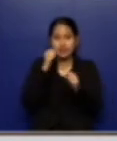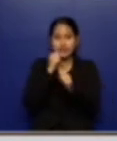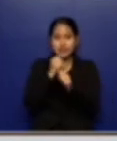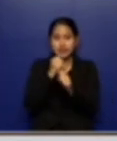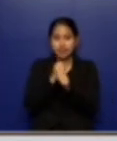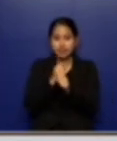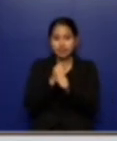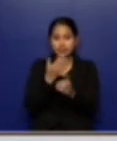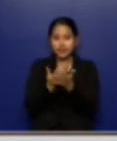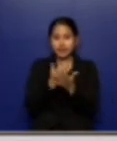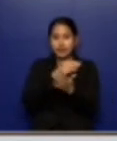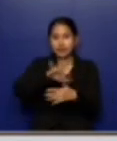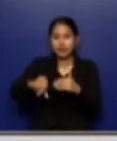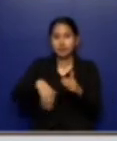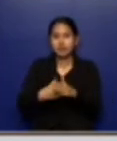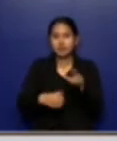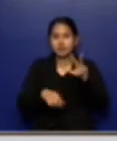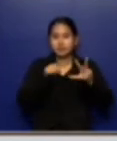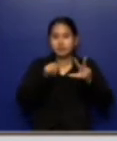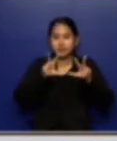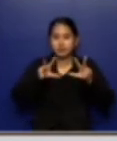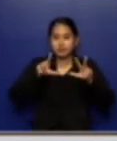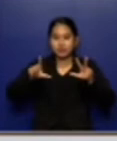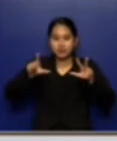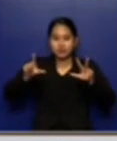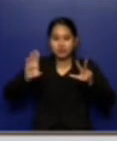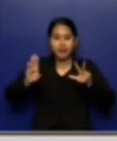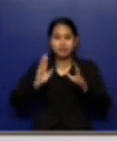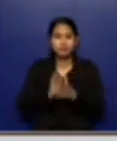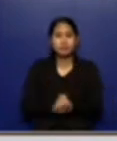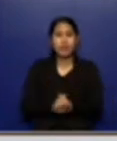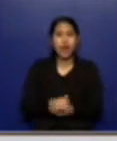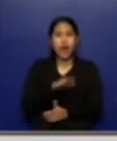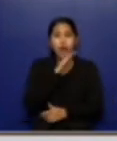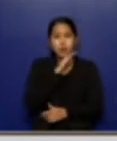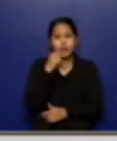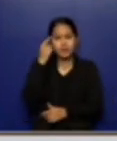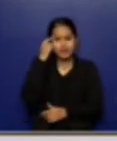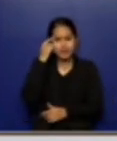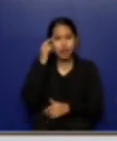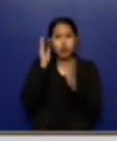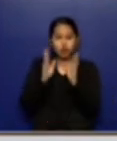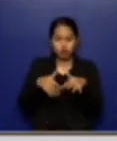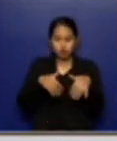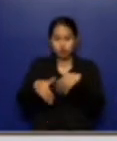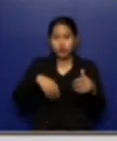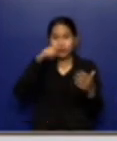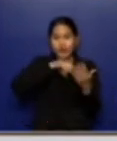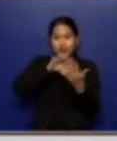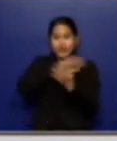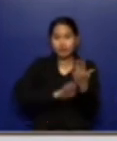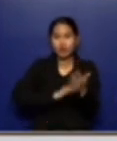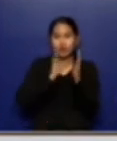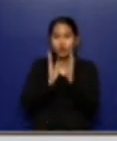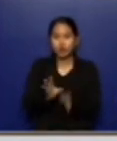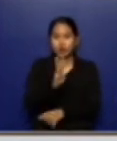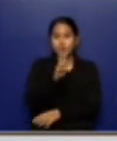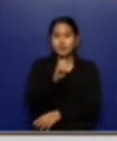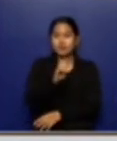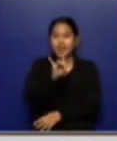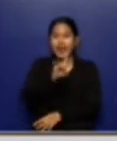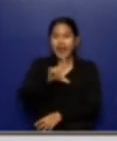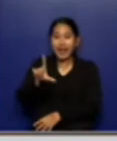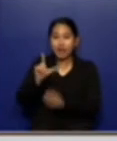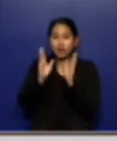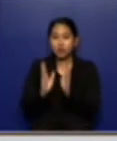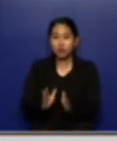ยอดทั้งหมด 3.3 ล้านแต่ถ้าคิดเฉลี่ยรายหัวประชากรทั่วประเทศ68ล้านคนจะถู